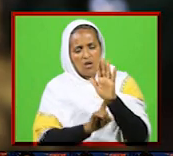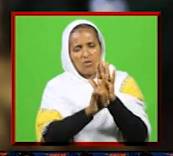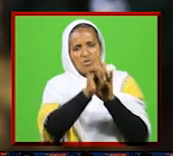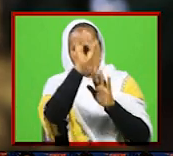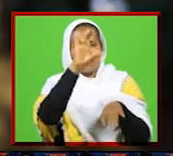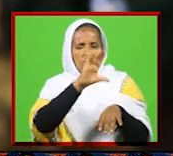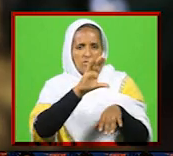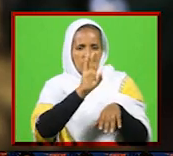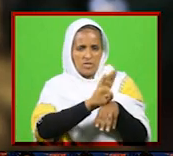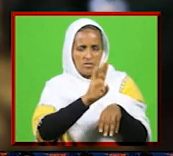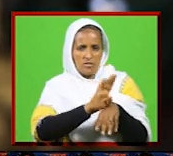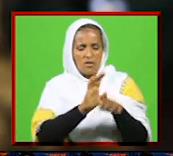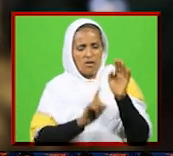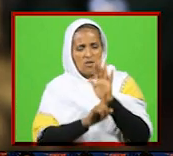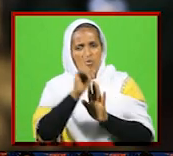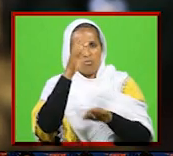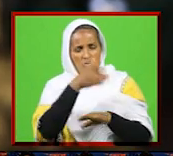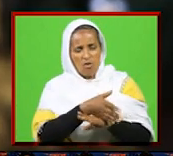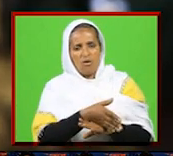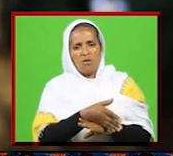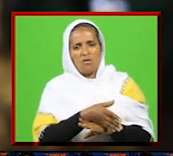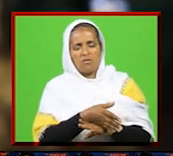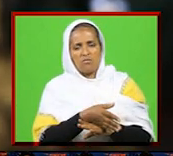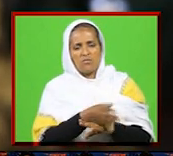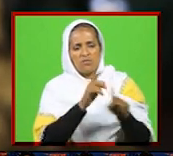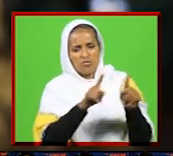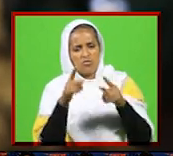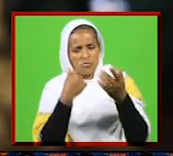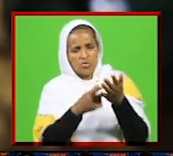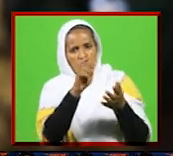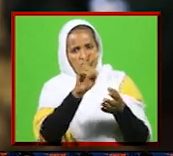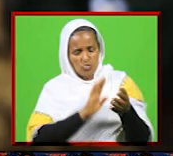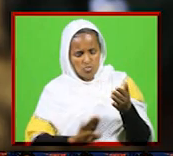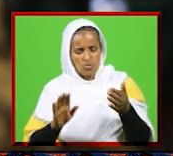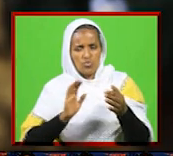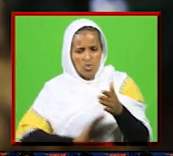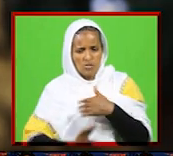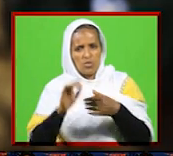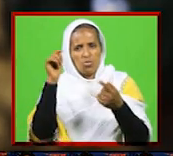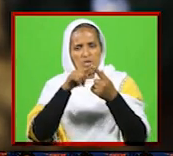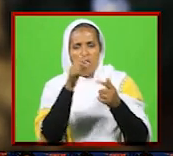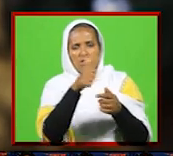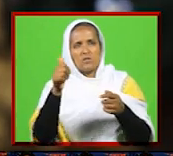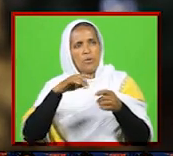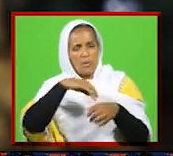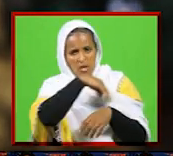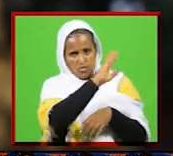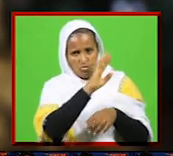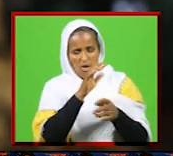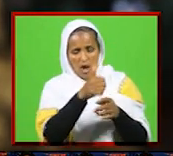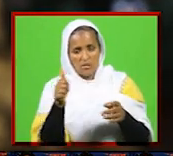ነው ያደኩባት። አደኩኝ በኋላ ያው እንዲያውም እዚህ ሁለት ልጆች ወልጄ ነው ወደ አዲስ አበባ